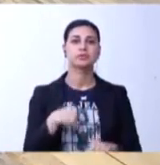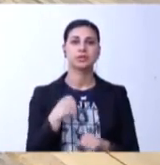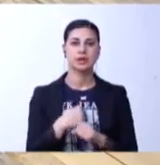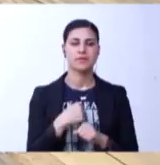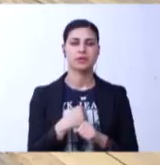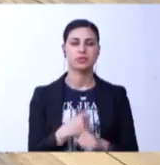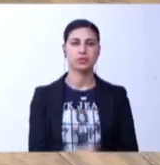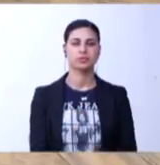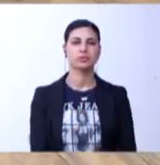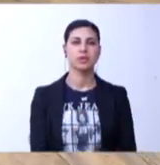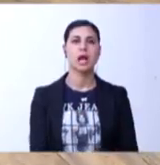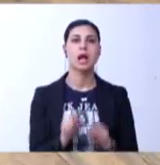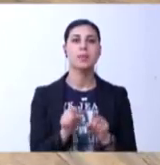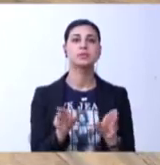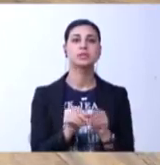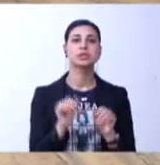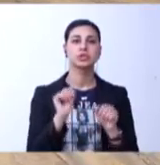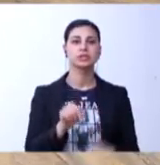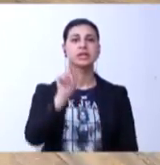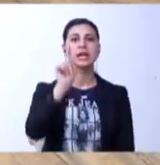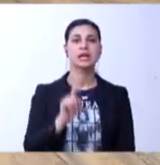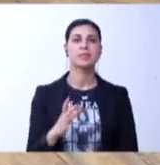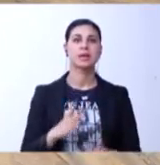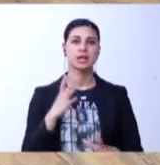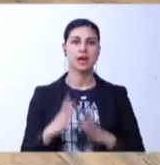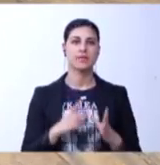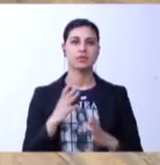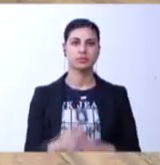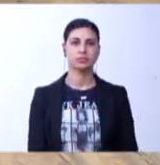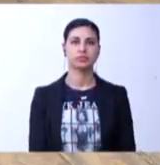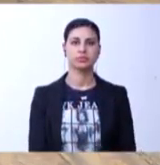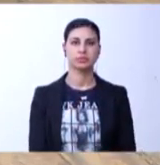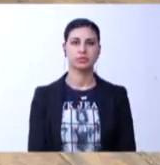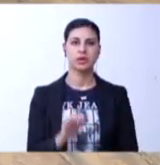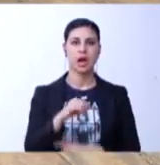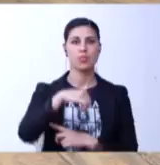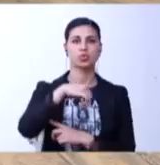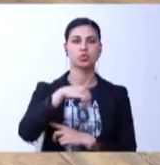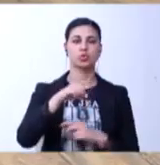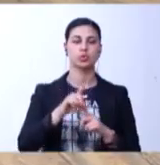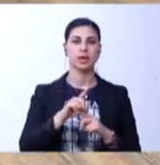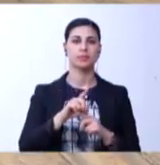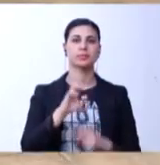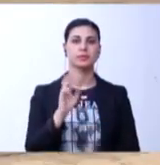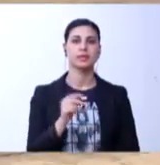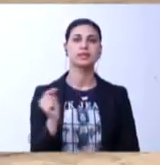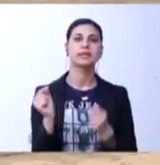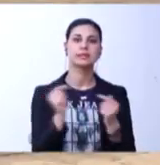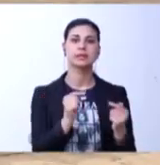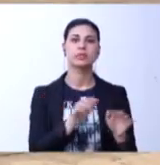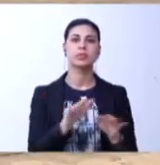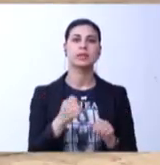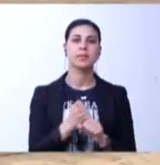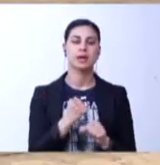გავაკეთოთ. ამასთან ერთად შეგიძლიათ, რომ ხერხემალიც გავარჯიშოთ და ამოიწიოთ, როდესაც თავი დაბლა გაქვთ და საწინააღმდეგო